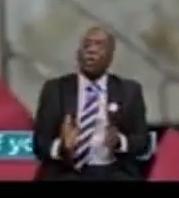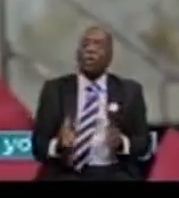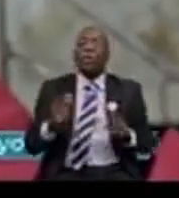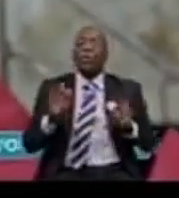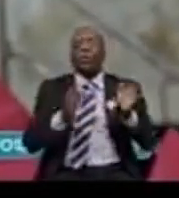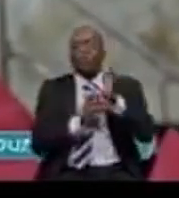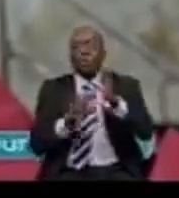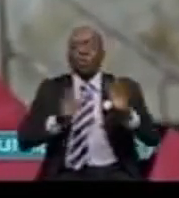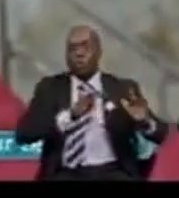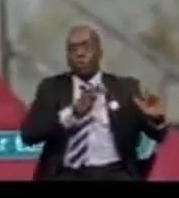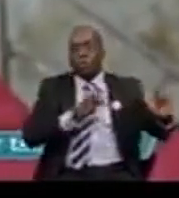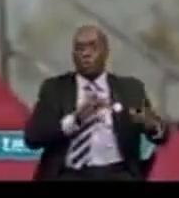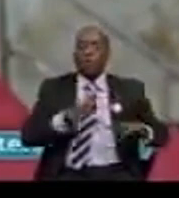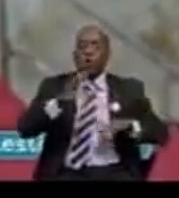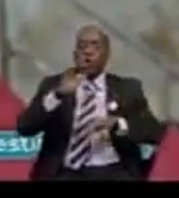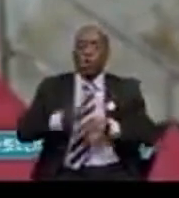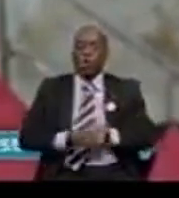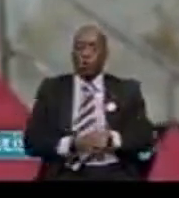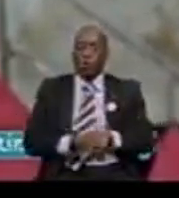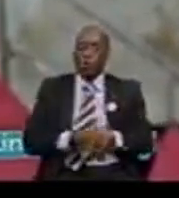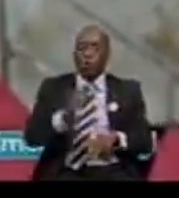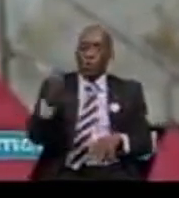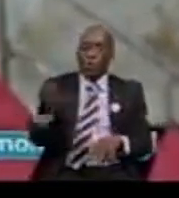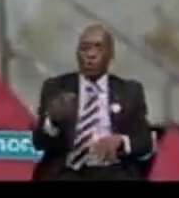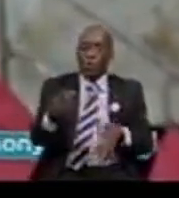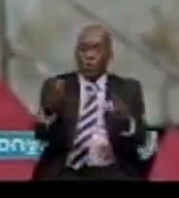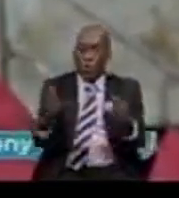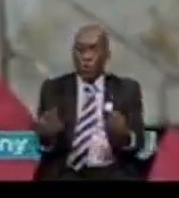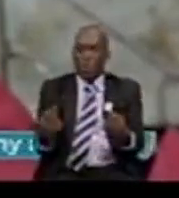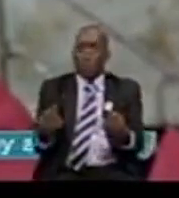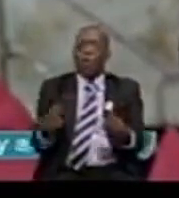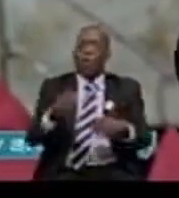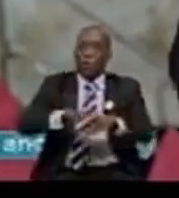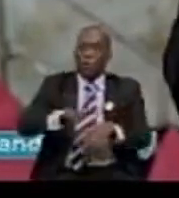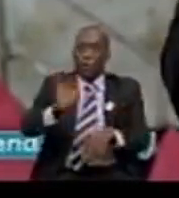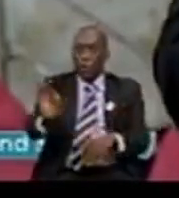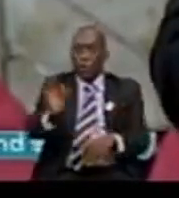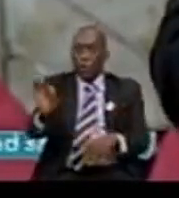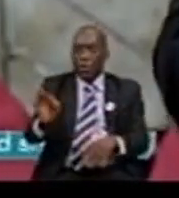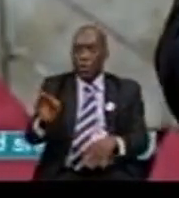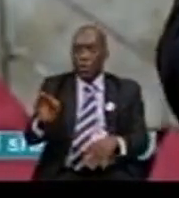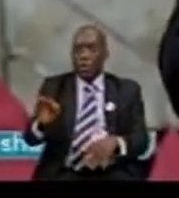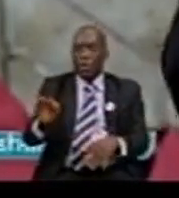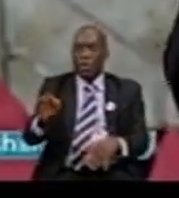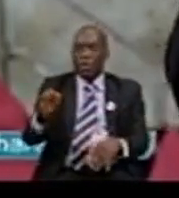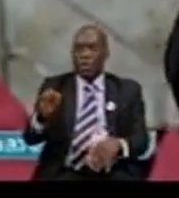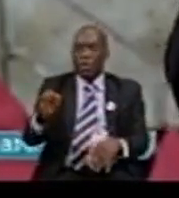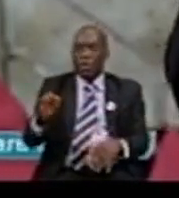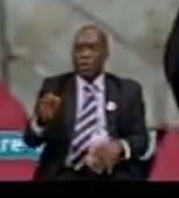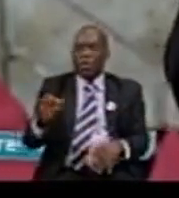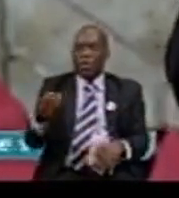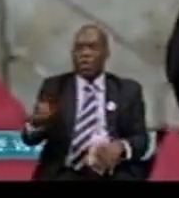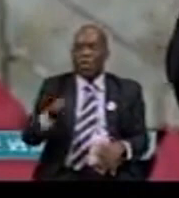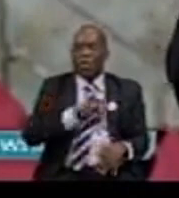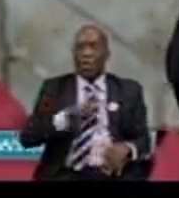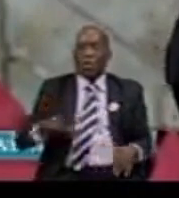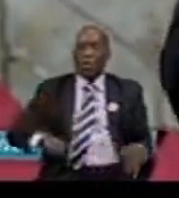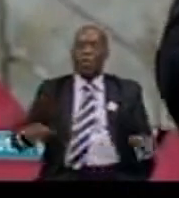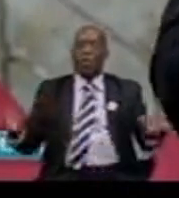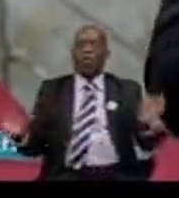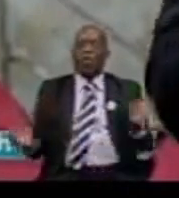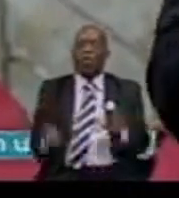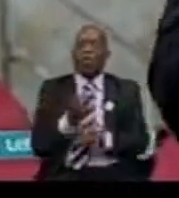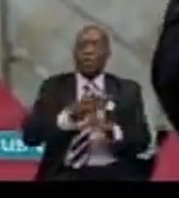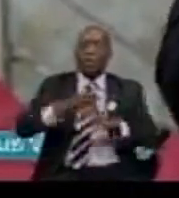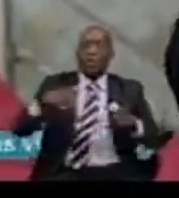ojo keji ta bere ijeta la lana ni Ọlọrun ba mu oyi Ọlọrun ba mi mu ko irun aye mi mo